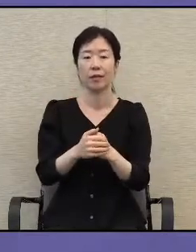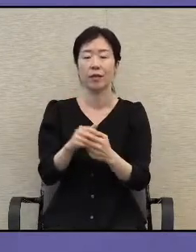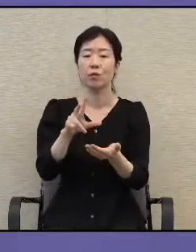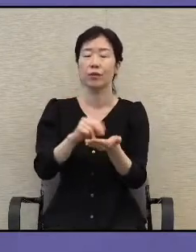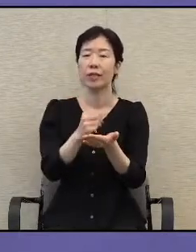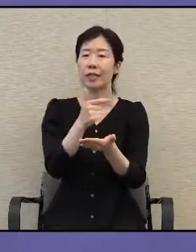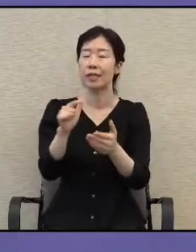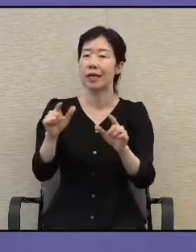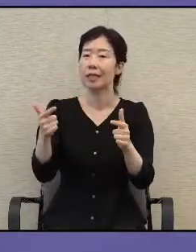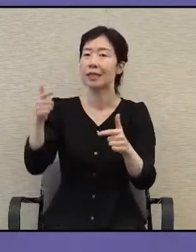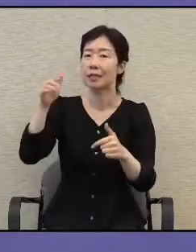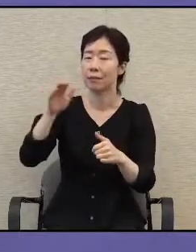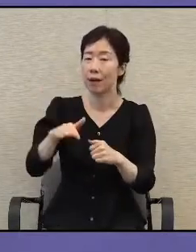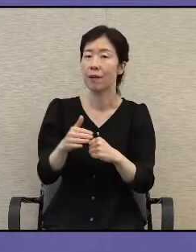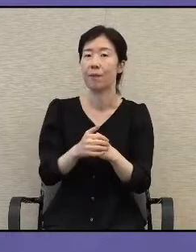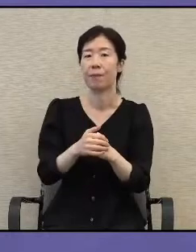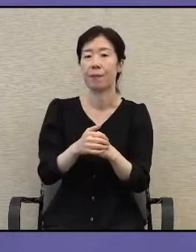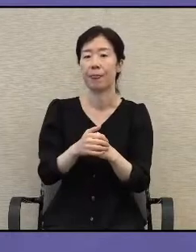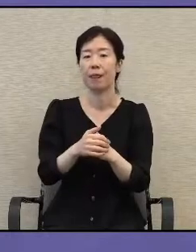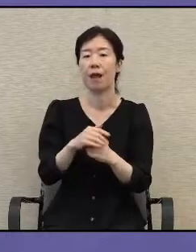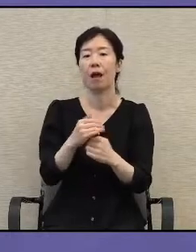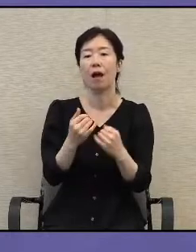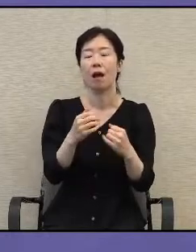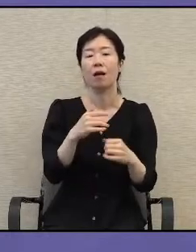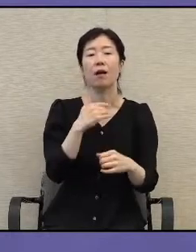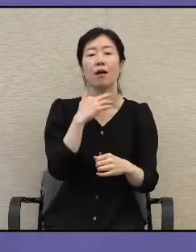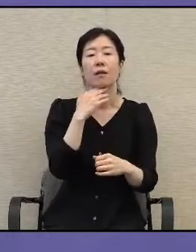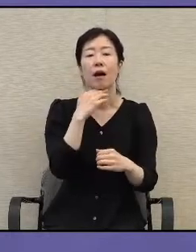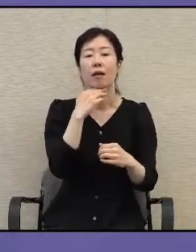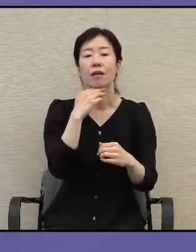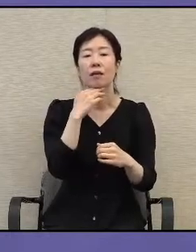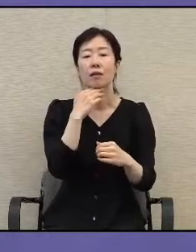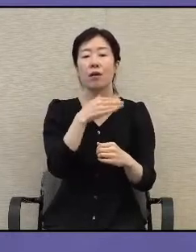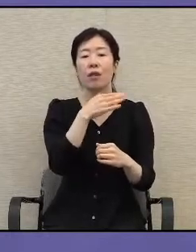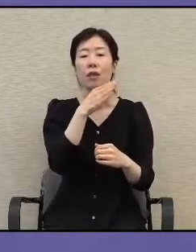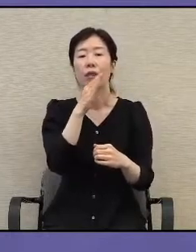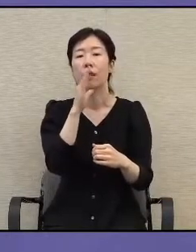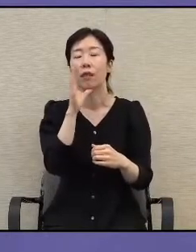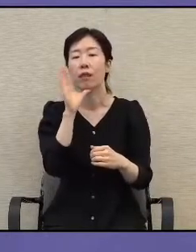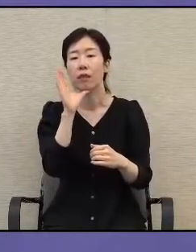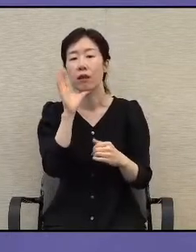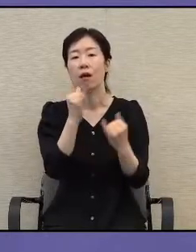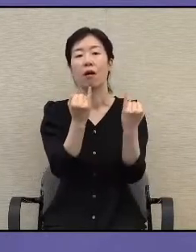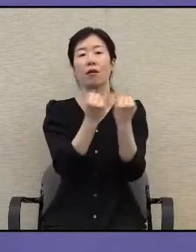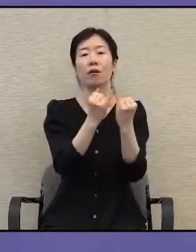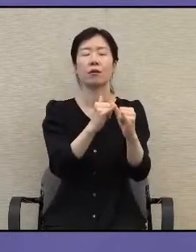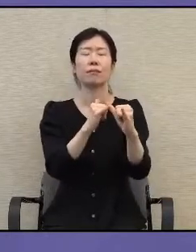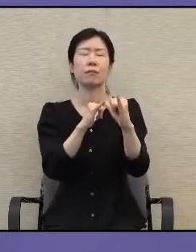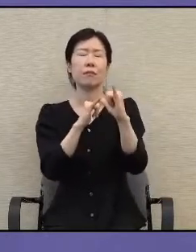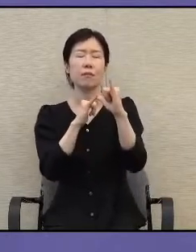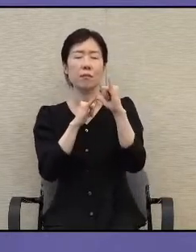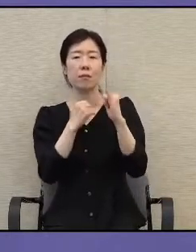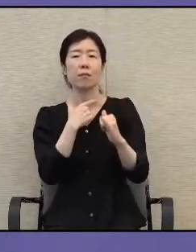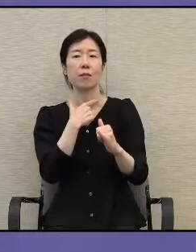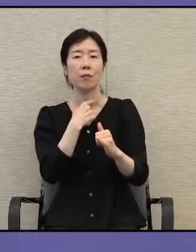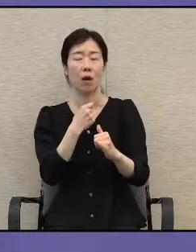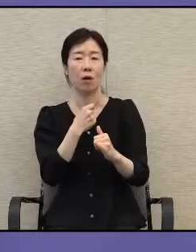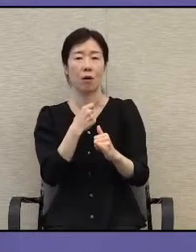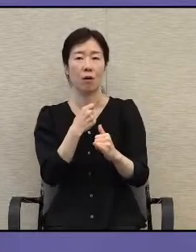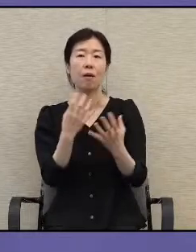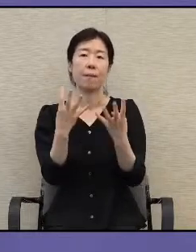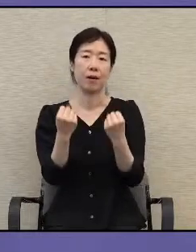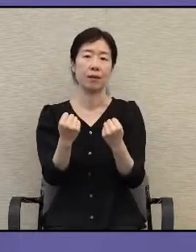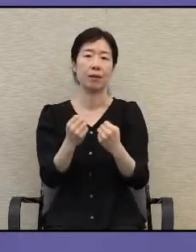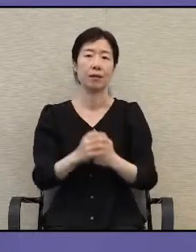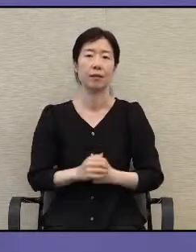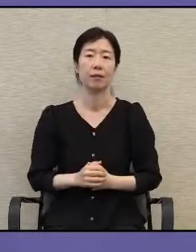다른 집단과 다르게 여성들의 자살 생각률이 더 높다는 게 좀 특이점이라고 하겠습니다. 진단검사 확진에 따른 자살